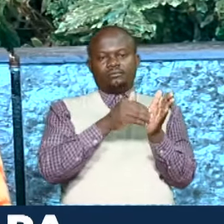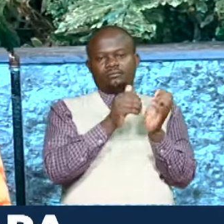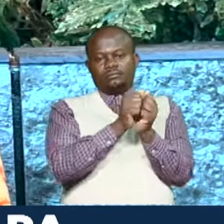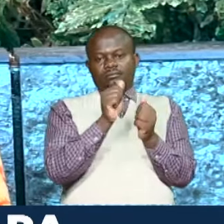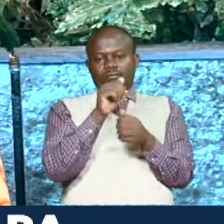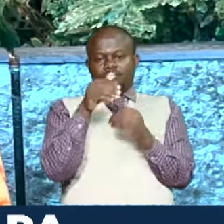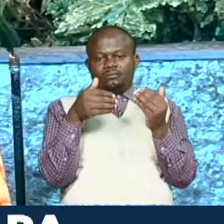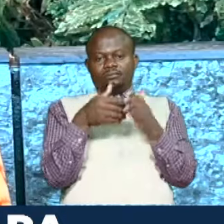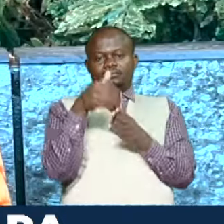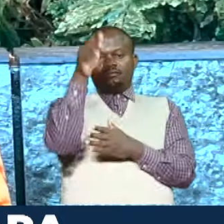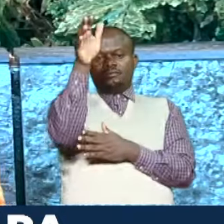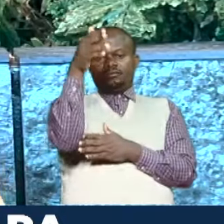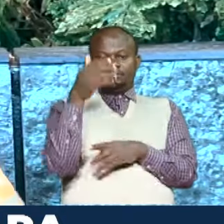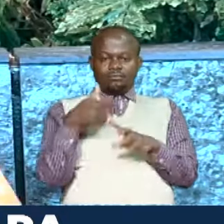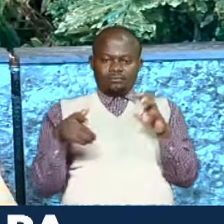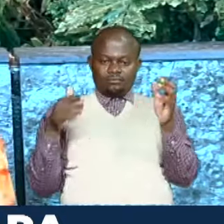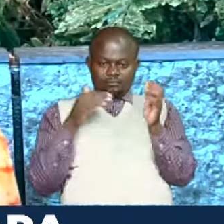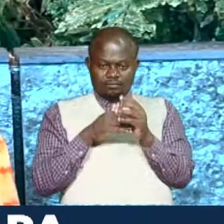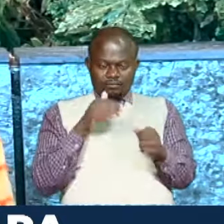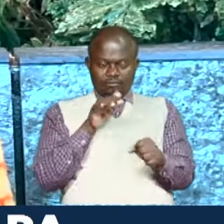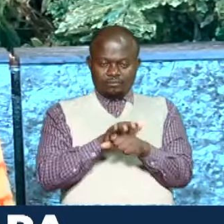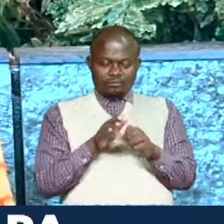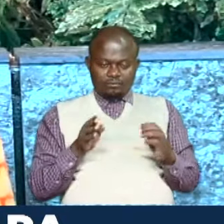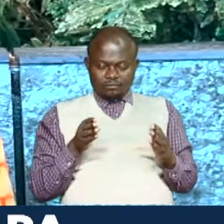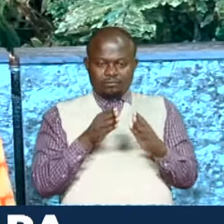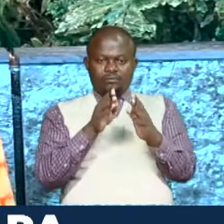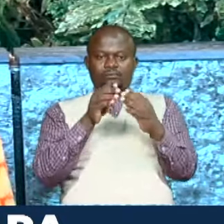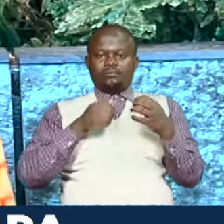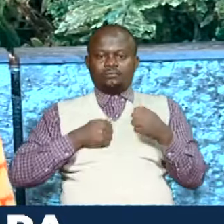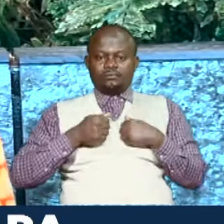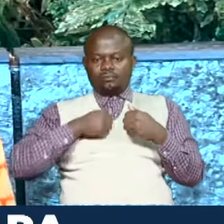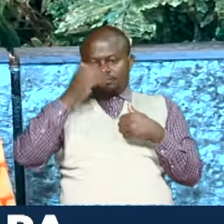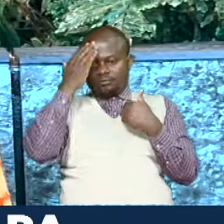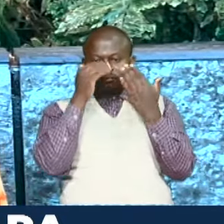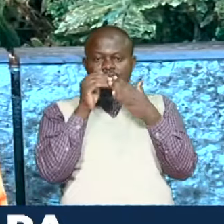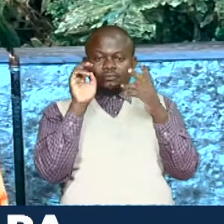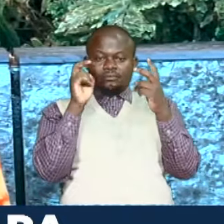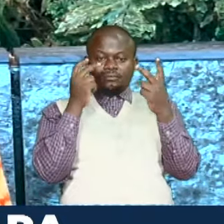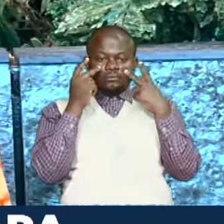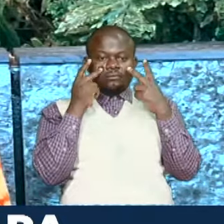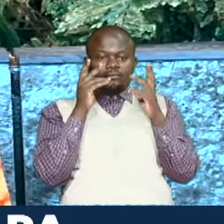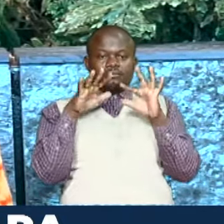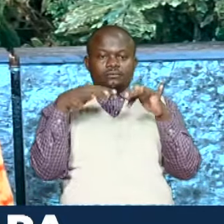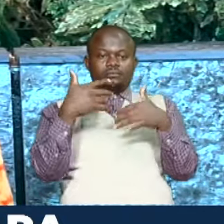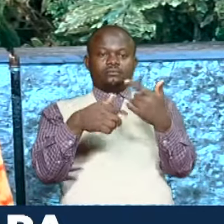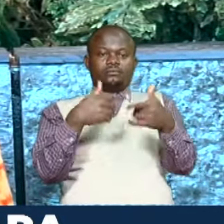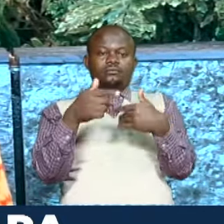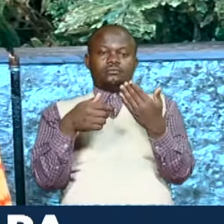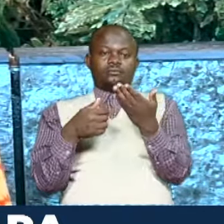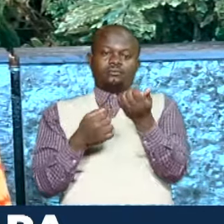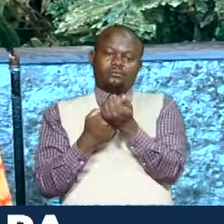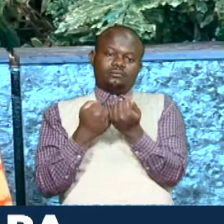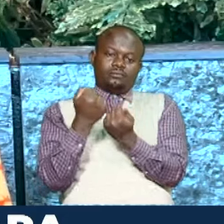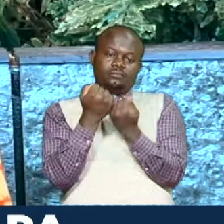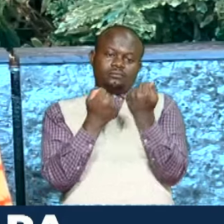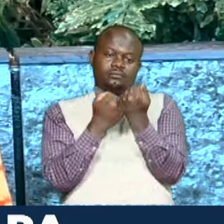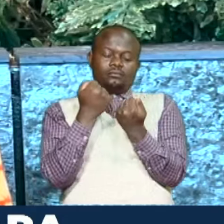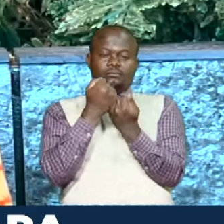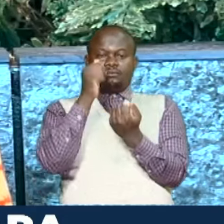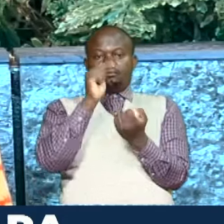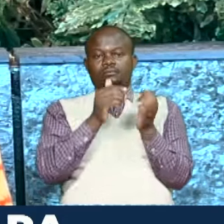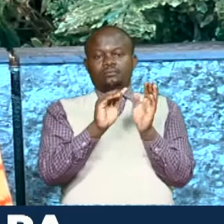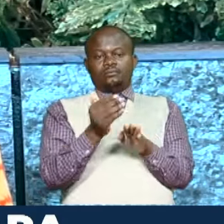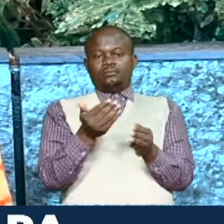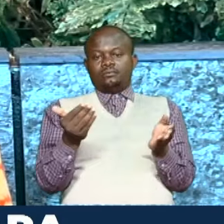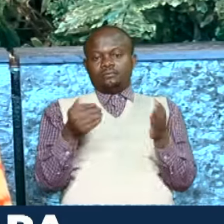banjye b'ambasaderi, ariko cyane cyane tuganisha ku Rwanda kugira ngo turebe uburyo twakomeza kunganirana mu kugabanya impfu z'abana